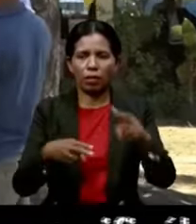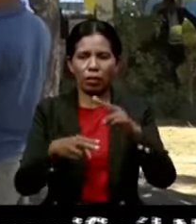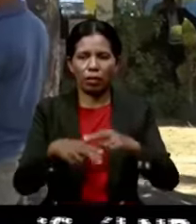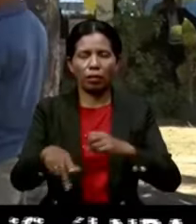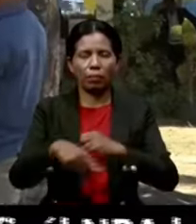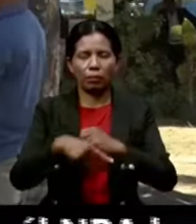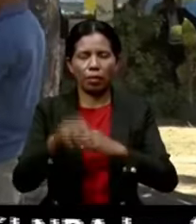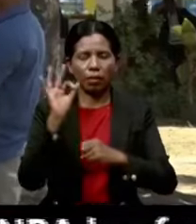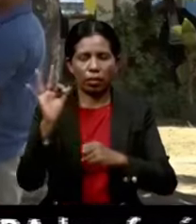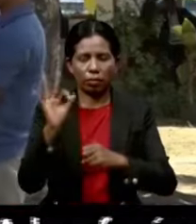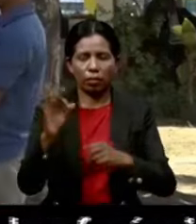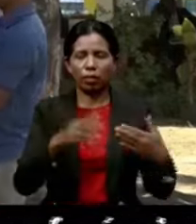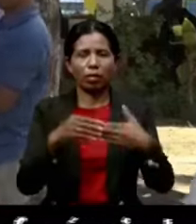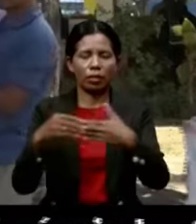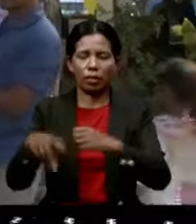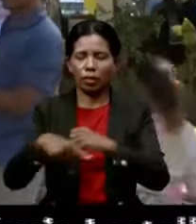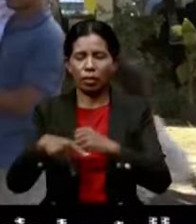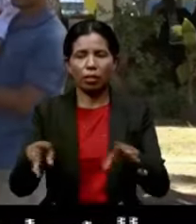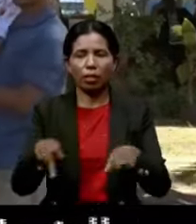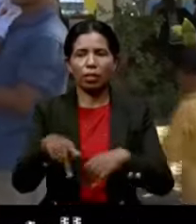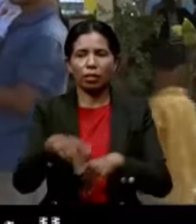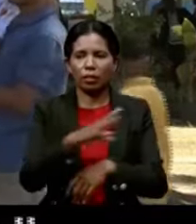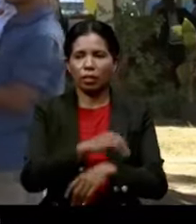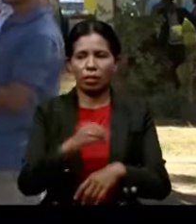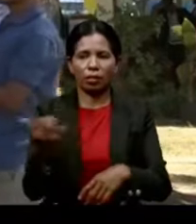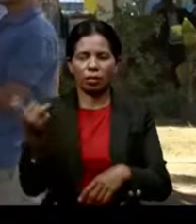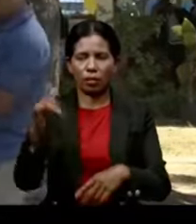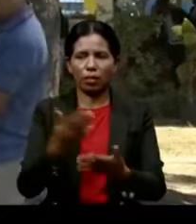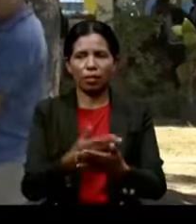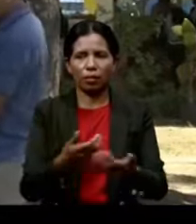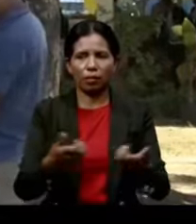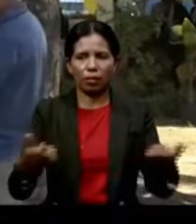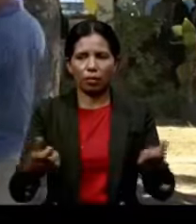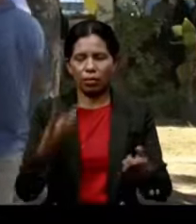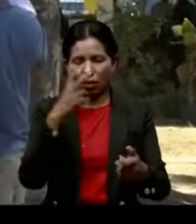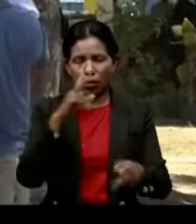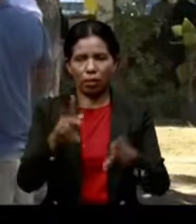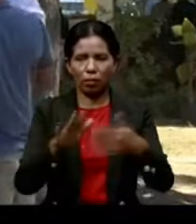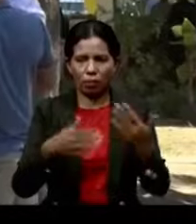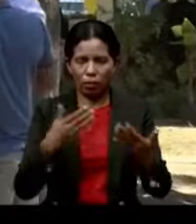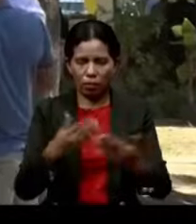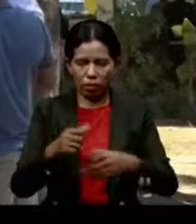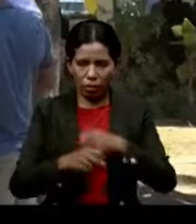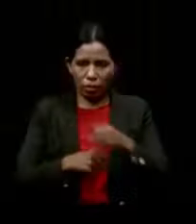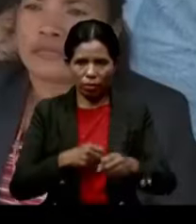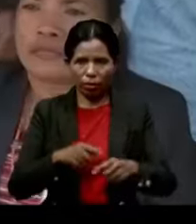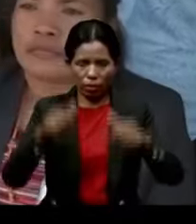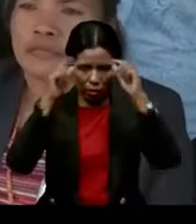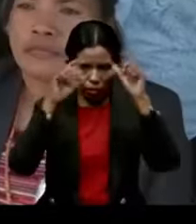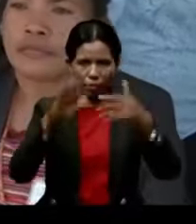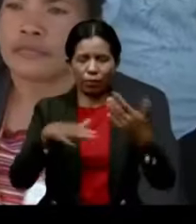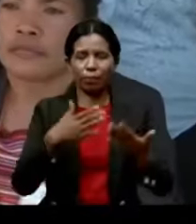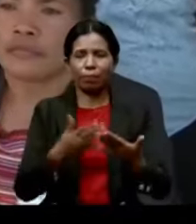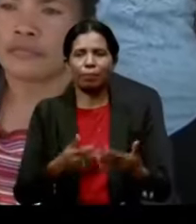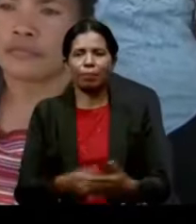fertilin kairukun senarai kairukun iha siruah neliman. Siruah makfahe malu bakalera. Mai bahu hari pofu nendu susah hotel usia timur toma. I